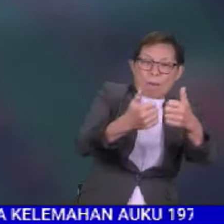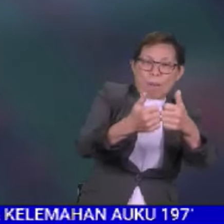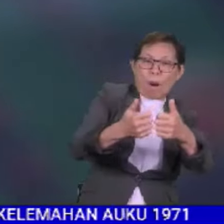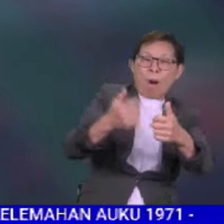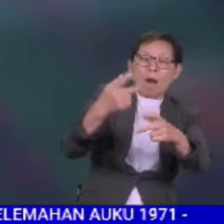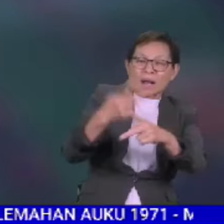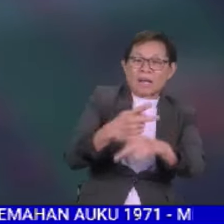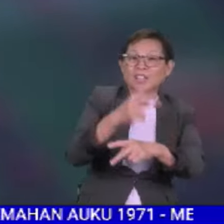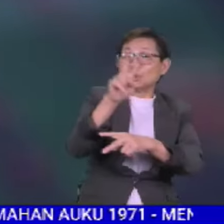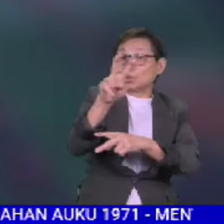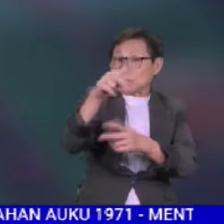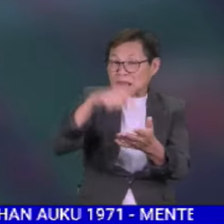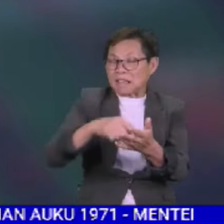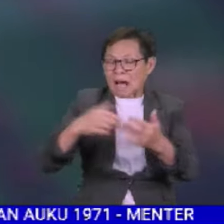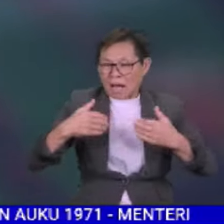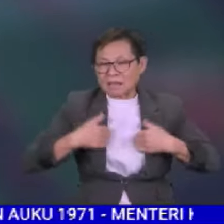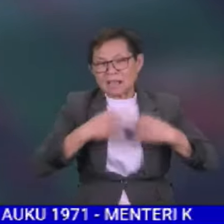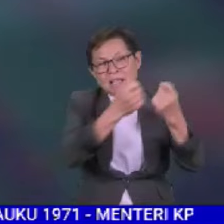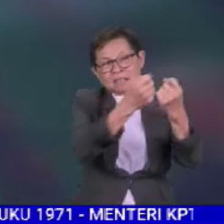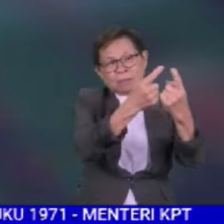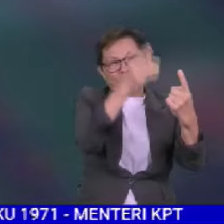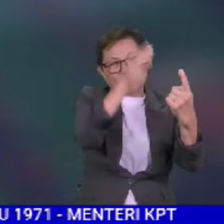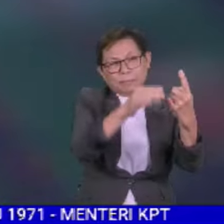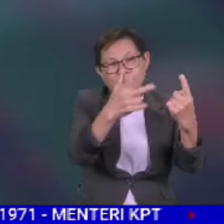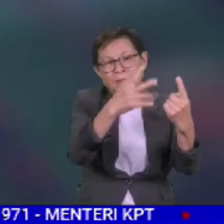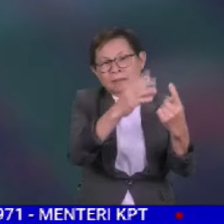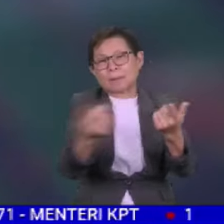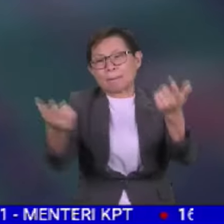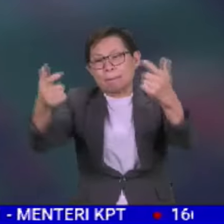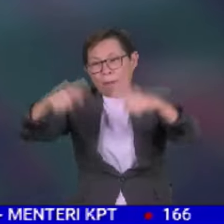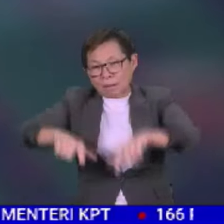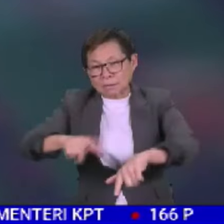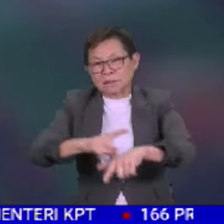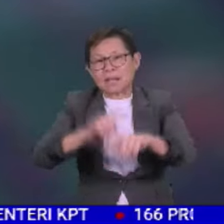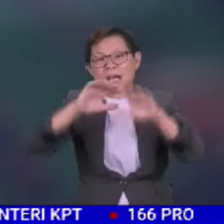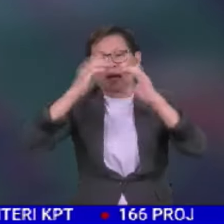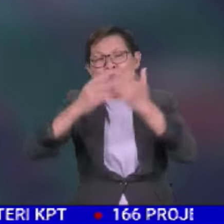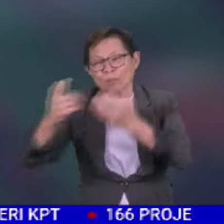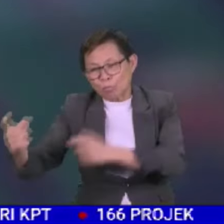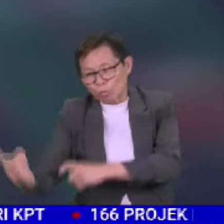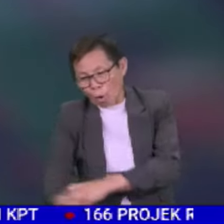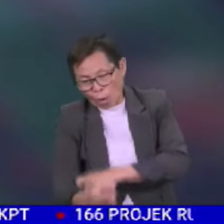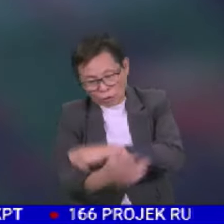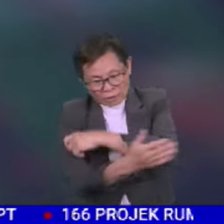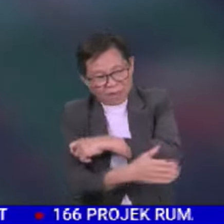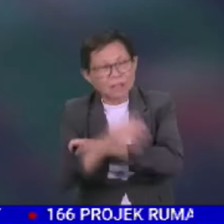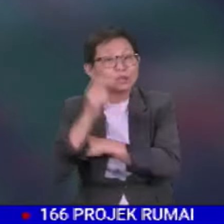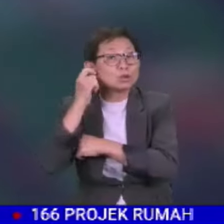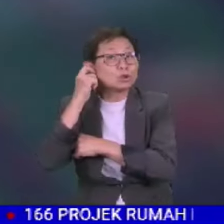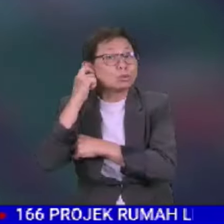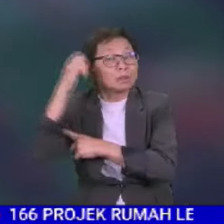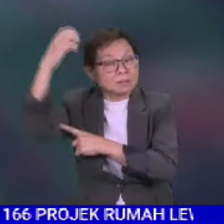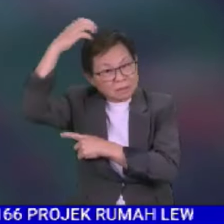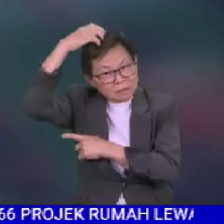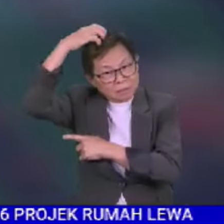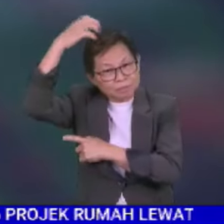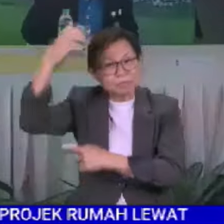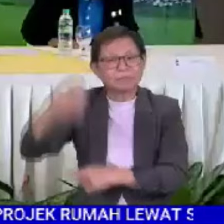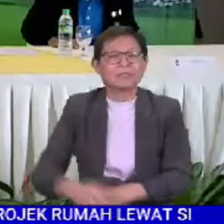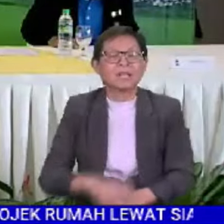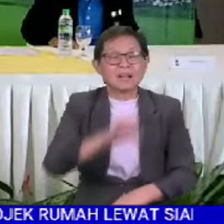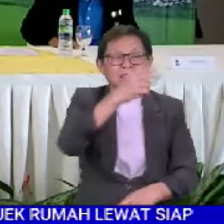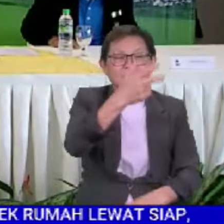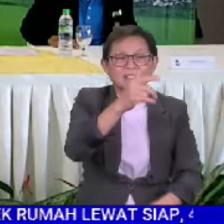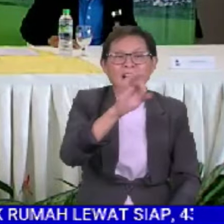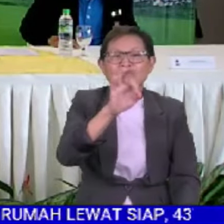Kejohanan edisi kedua ini diadakan pada 11 Mac dan berlangsung di Kelab Golf Negara Subang, Selangor. Lady Governor